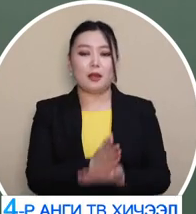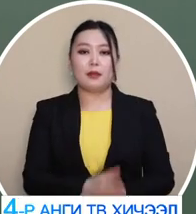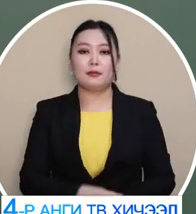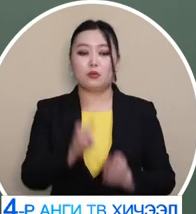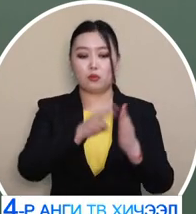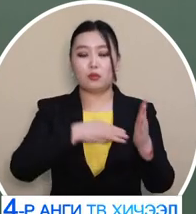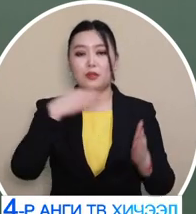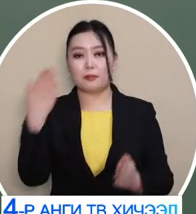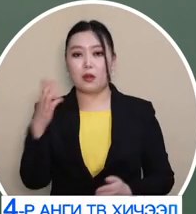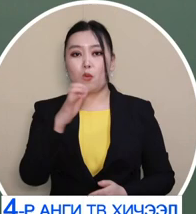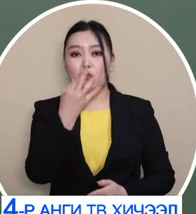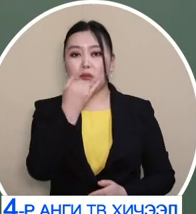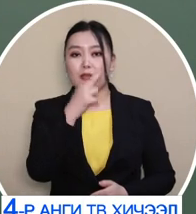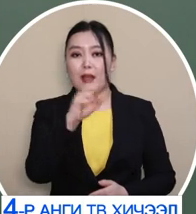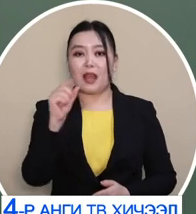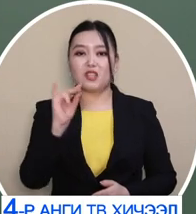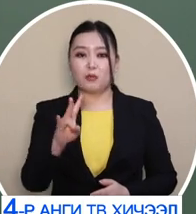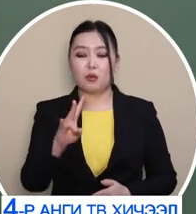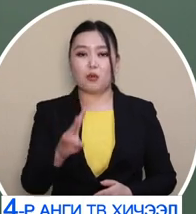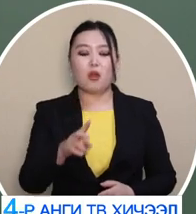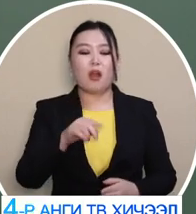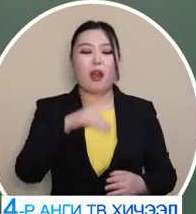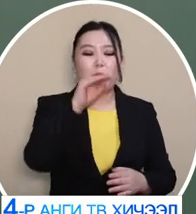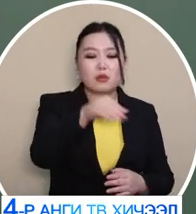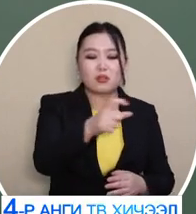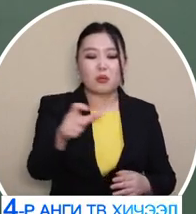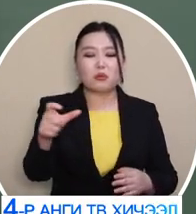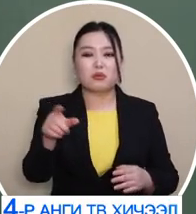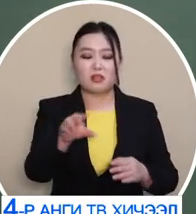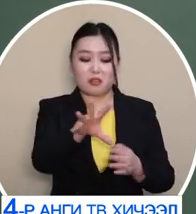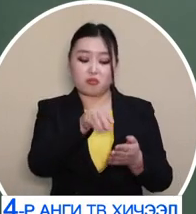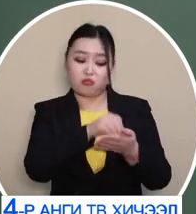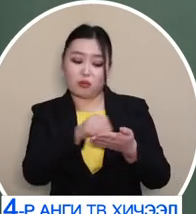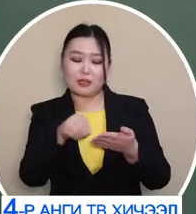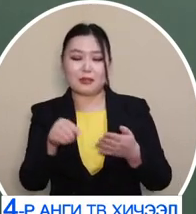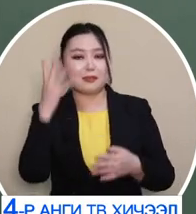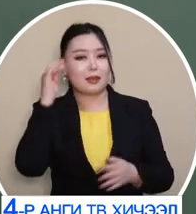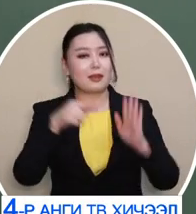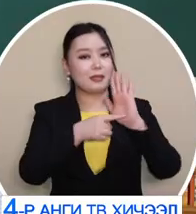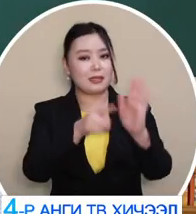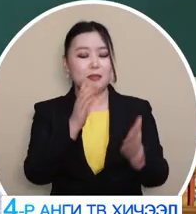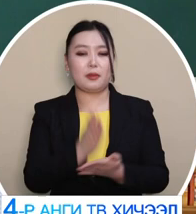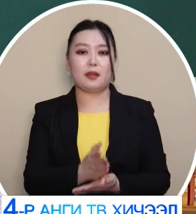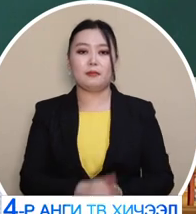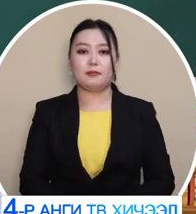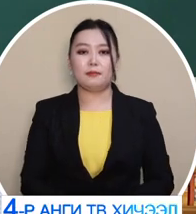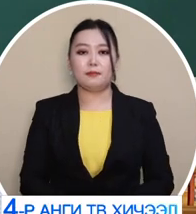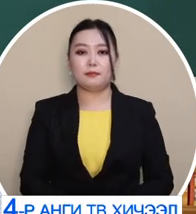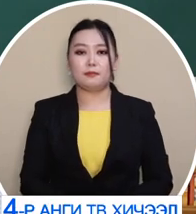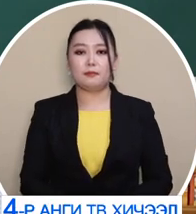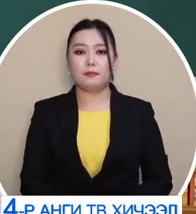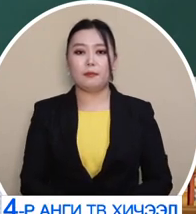маань будаачин буюу бусдаас хуулдаг гэсэн санааг илэрхийлж байна.